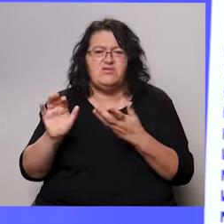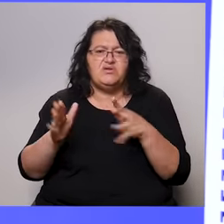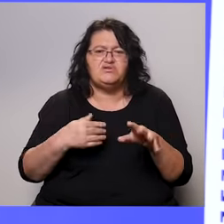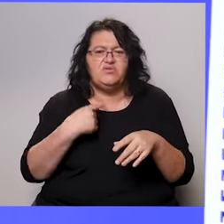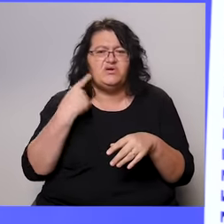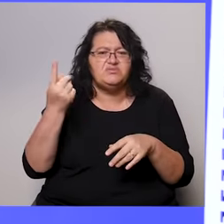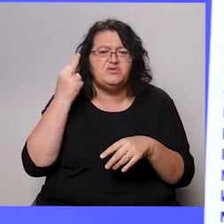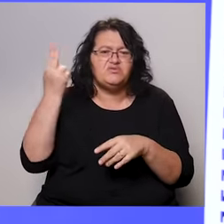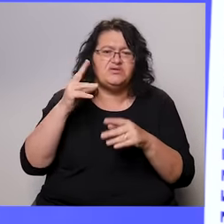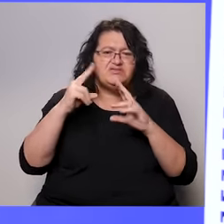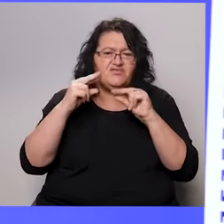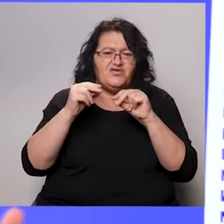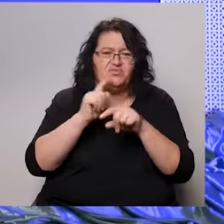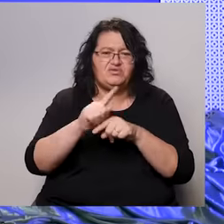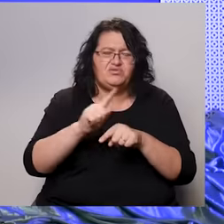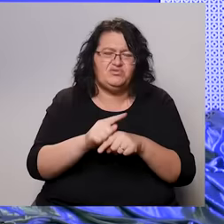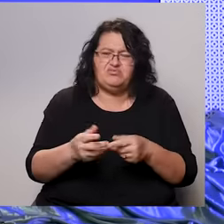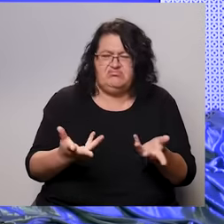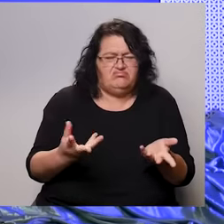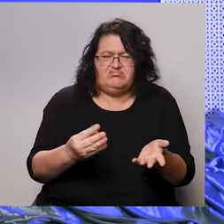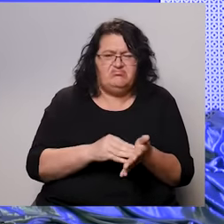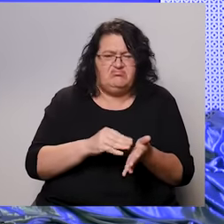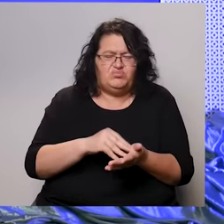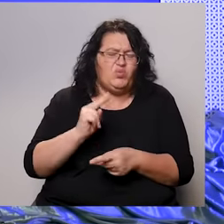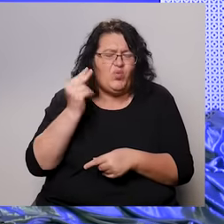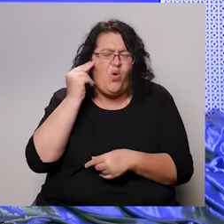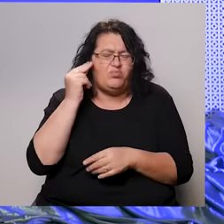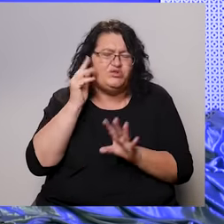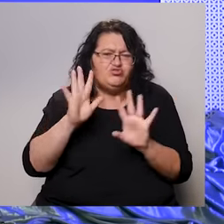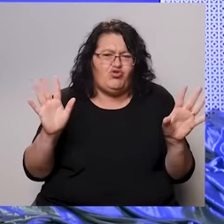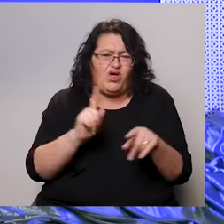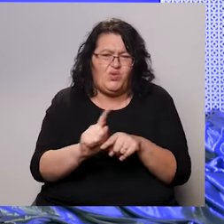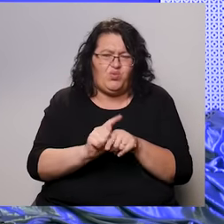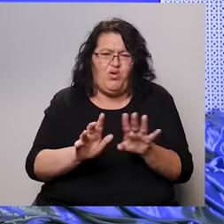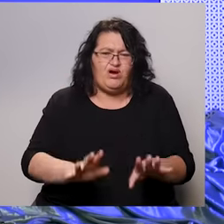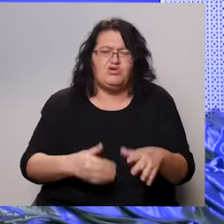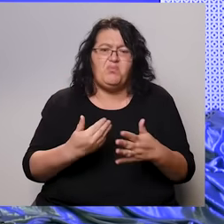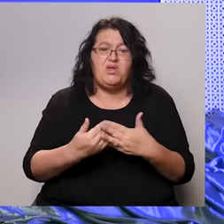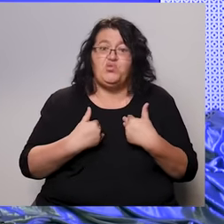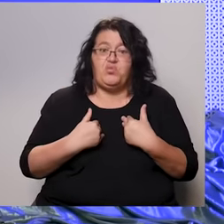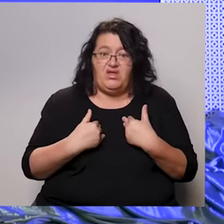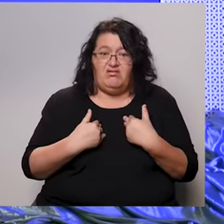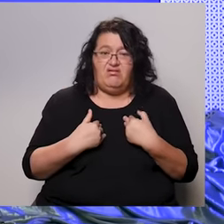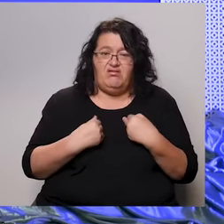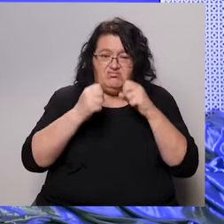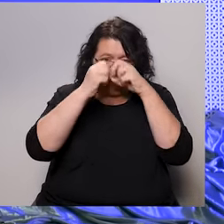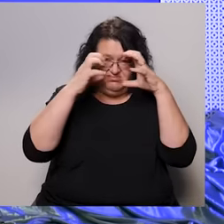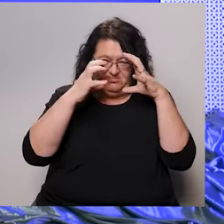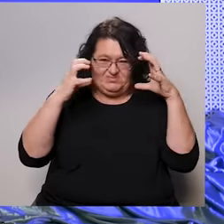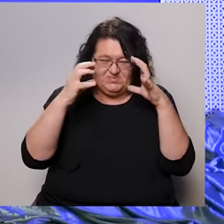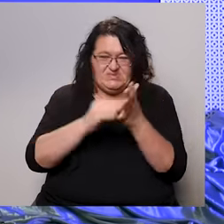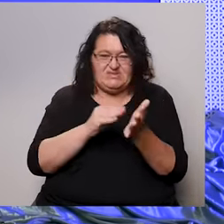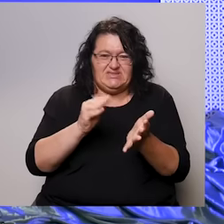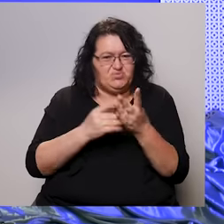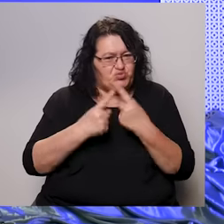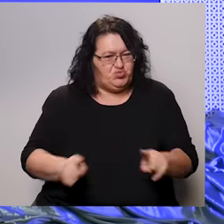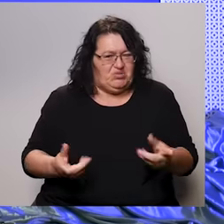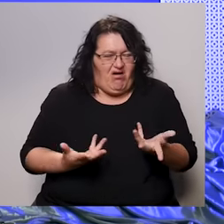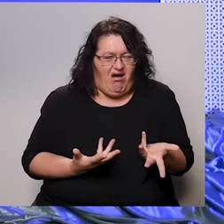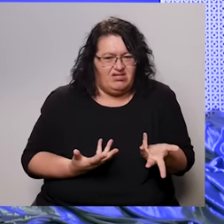ascultă, Dumnezeu îți vorbește, nu știu ce. Eu nu eram obișnuit cu chestiile astea. Și pentru mine a fost așa, un pic de